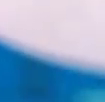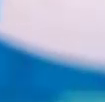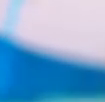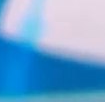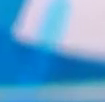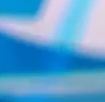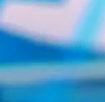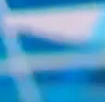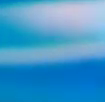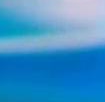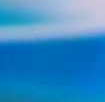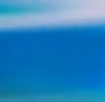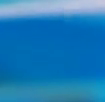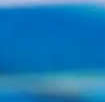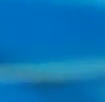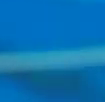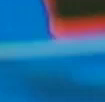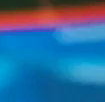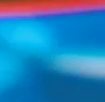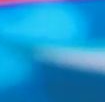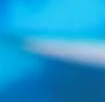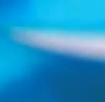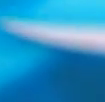Подписывайтесь, ставьте лайки, оставляйте комментарии и